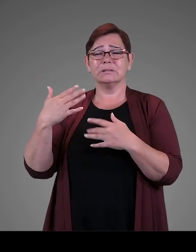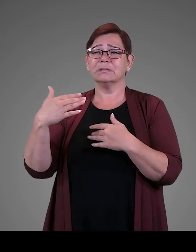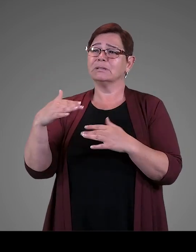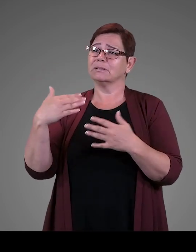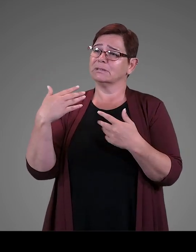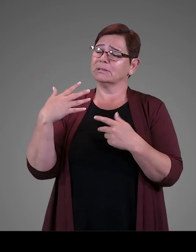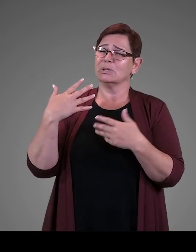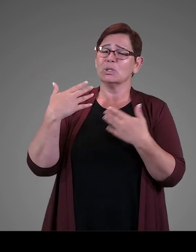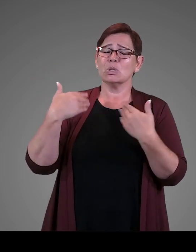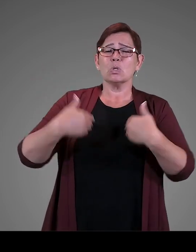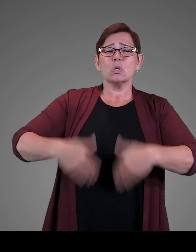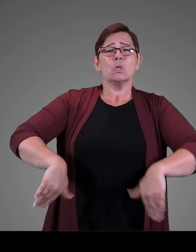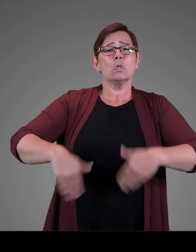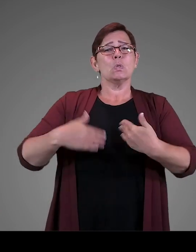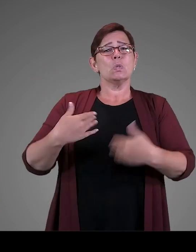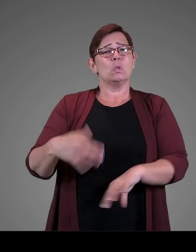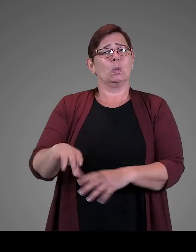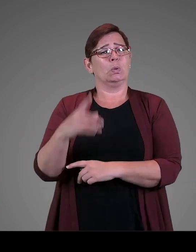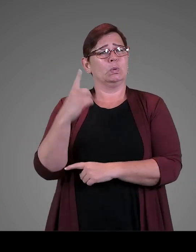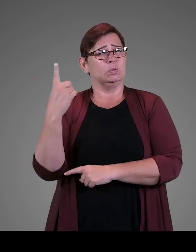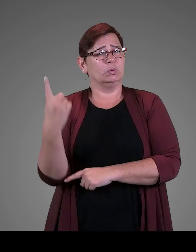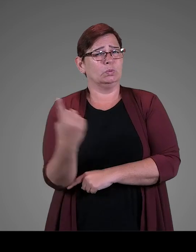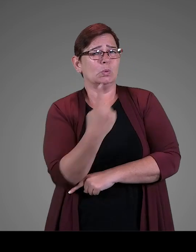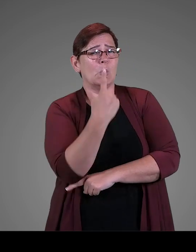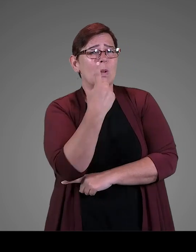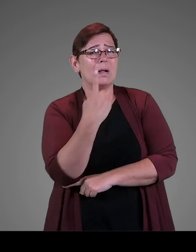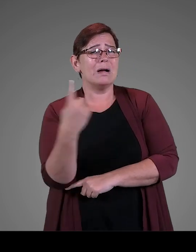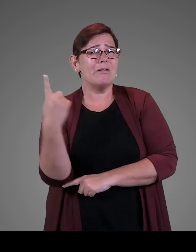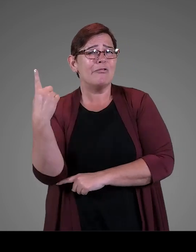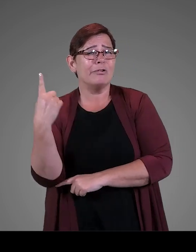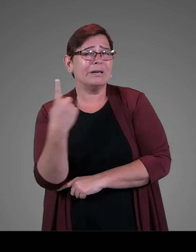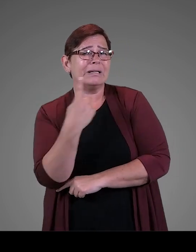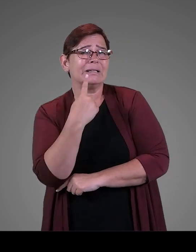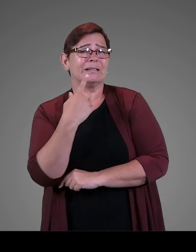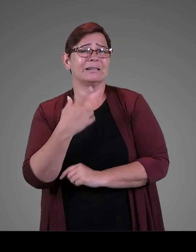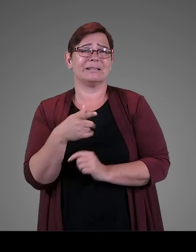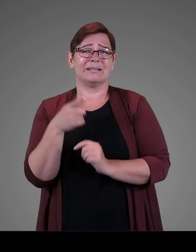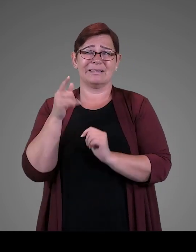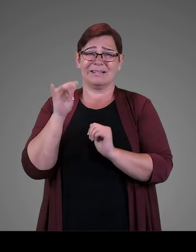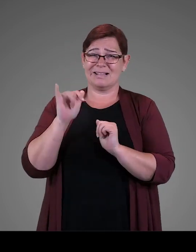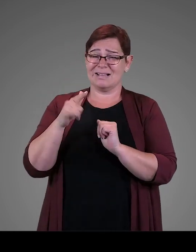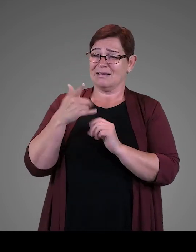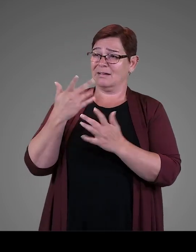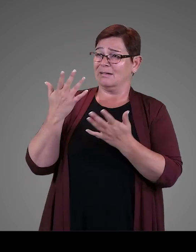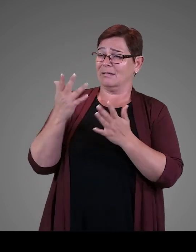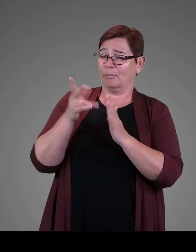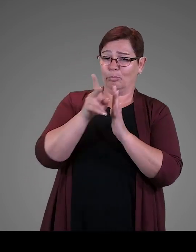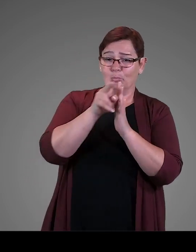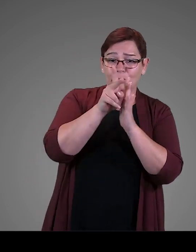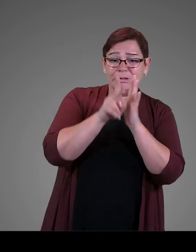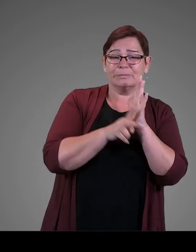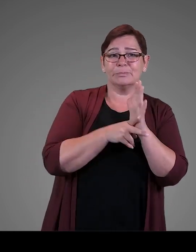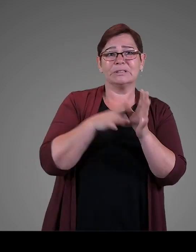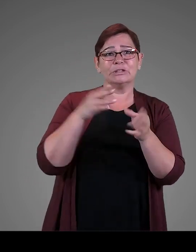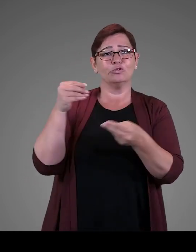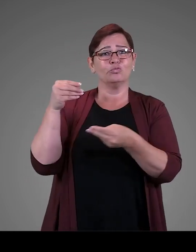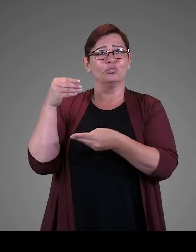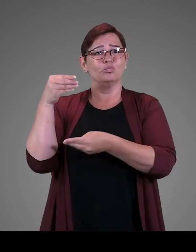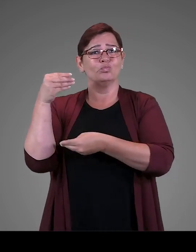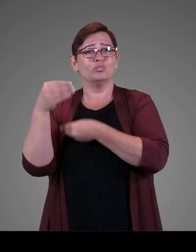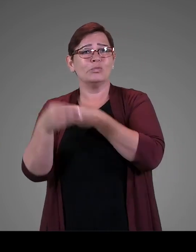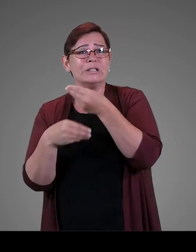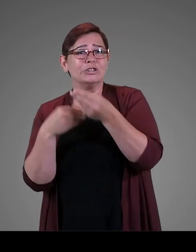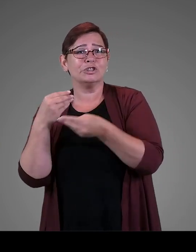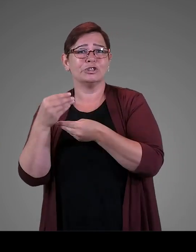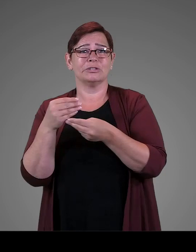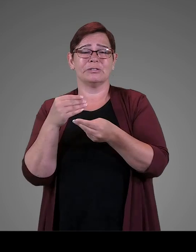cette job-là, ce projet-là. Je l'ai dit un peu hier, mais je trouvais ça extrêmement solitaire, la carrière d'artiste. Puis c'est à